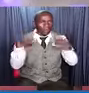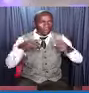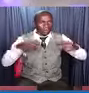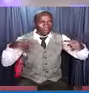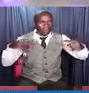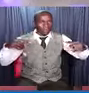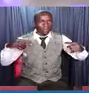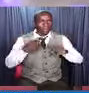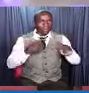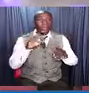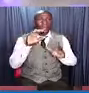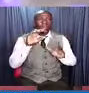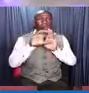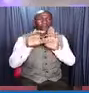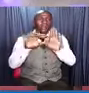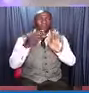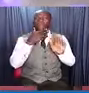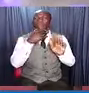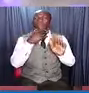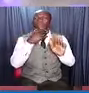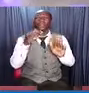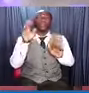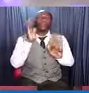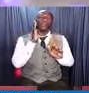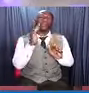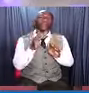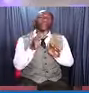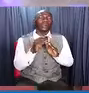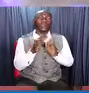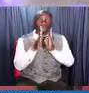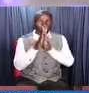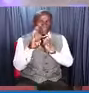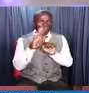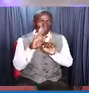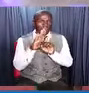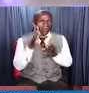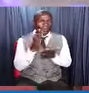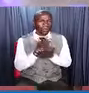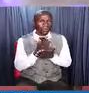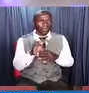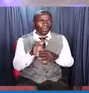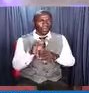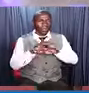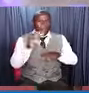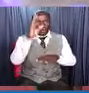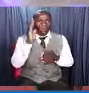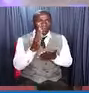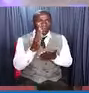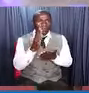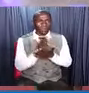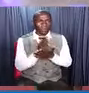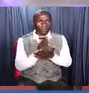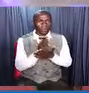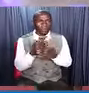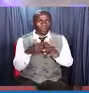na baba na mama. And you do contrary to your father Bas. And mother's commands, then that's it. Utaomba mengi kweli. You'll pray so much. Utamwita Mungu kweli. You'll call God